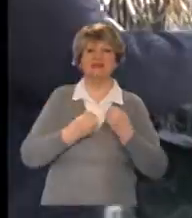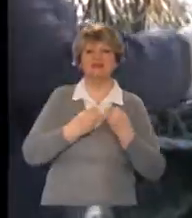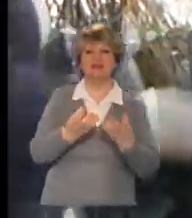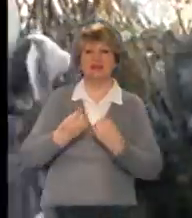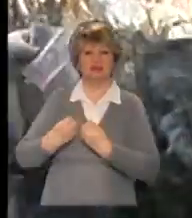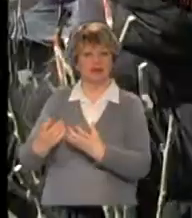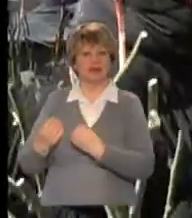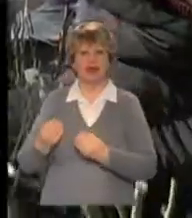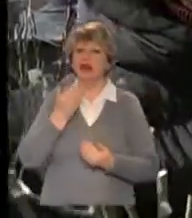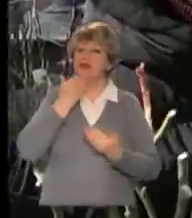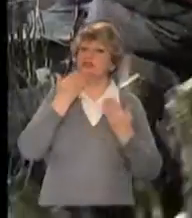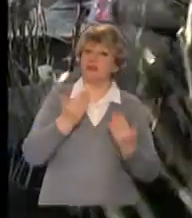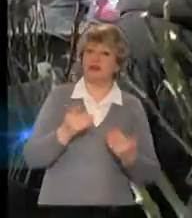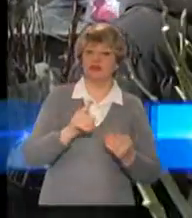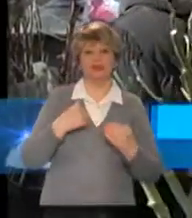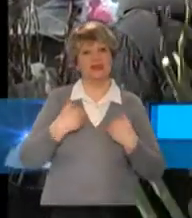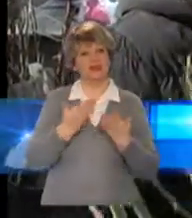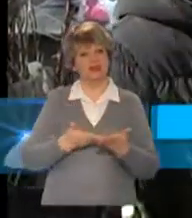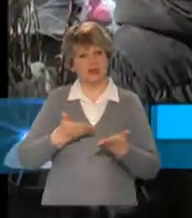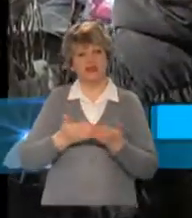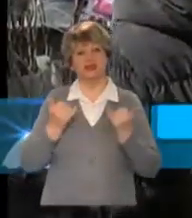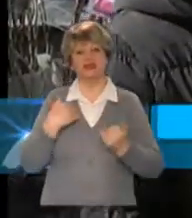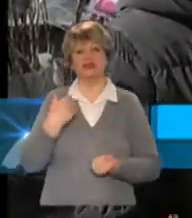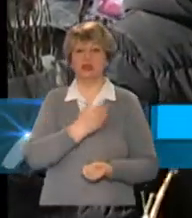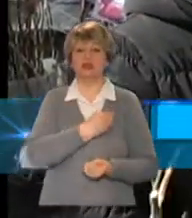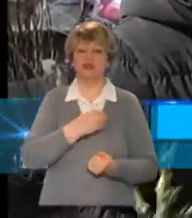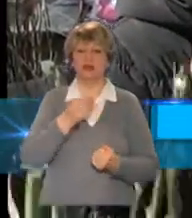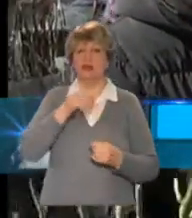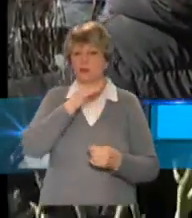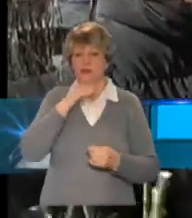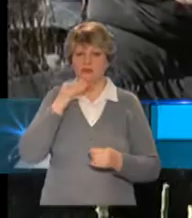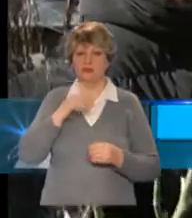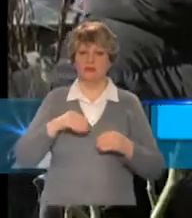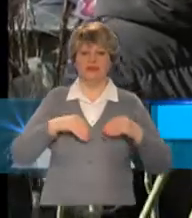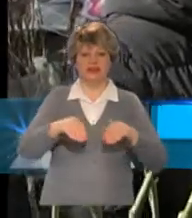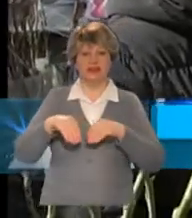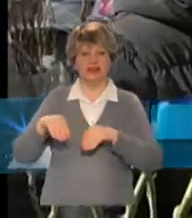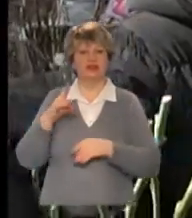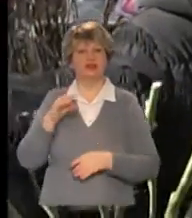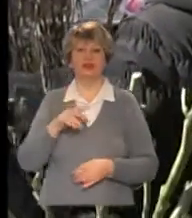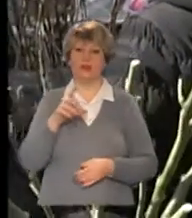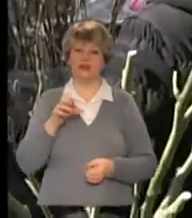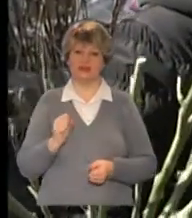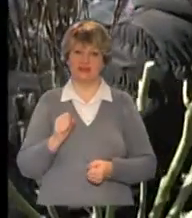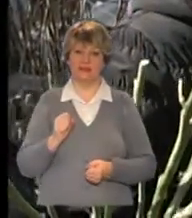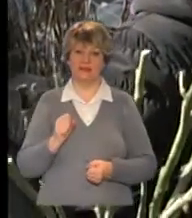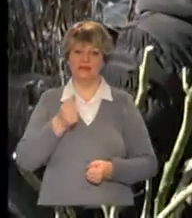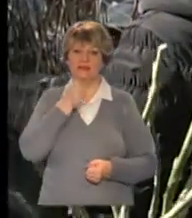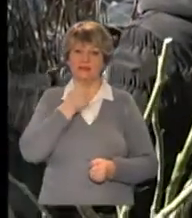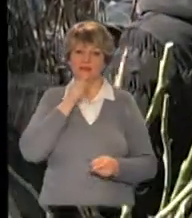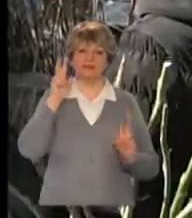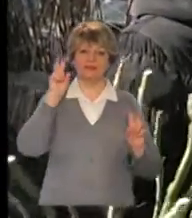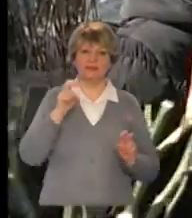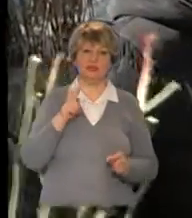садом. Спрашиваю, что советуют. Сейчас хочу розаріж сделать. Сейчас я купила, називаються, они